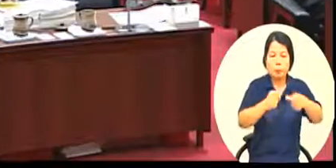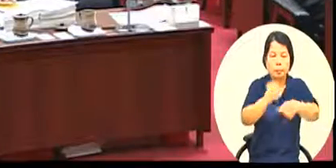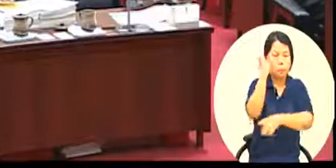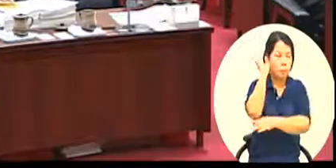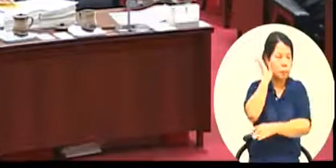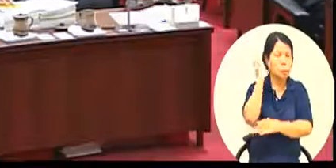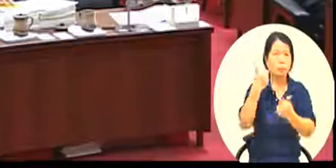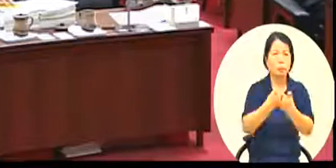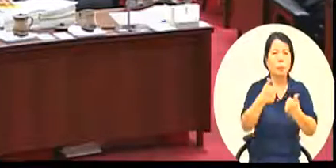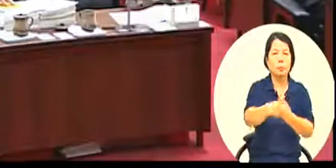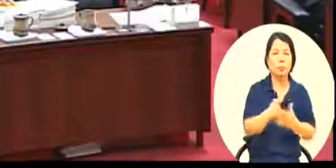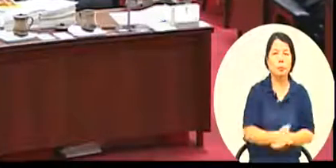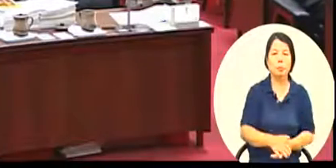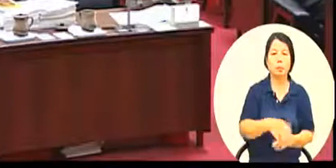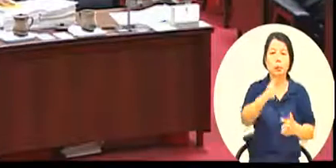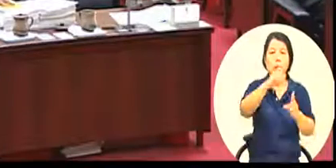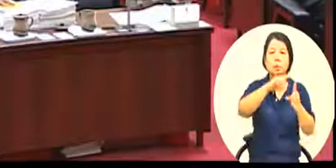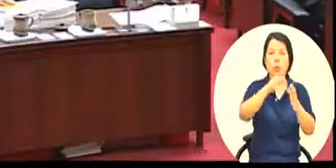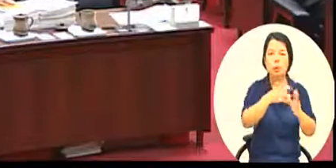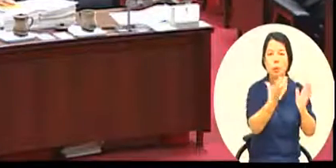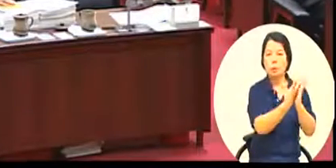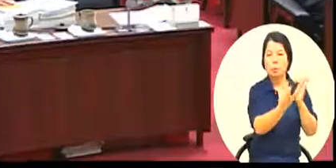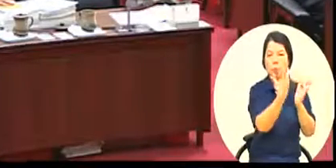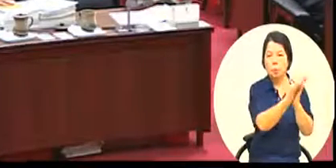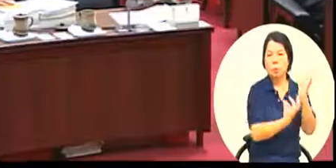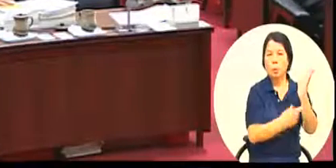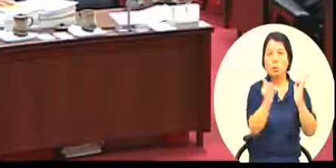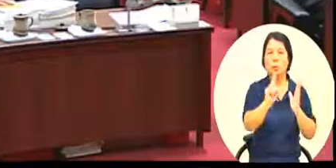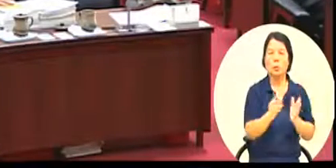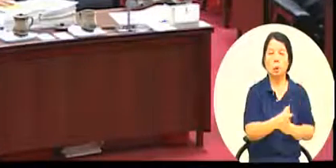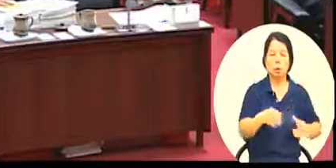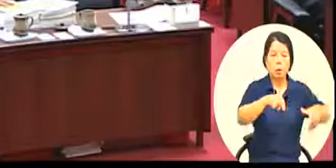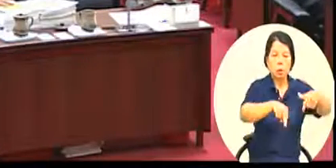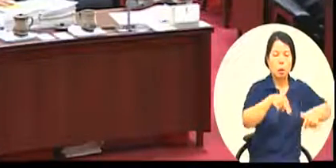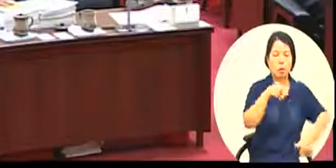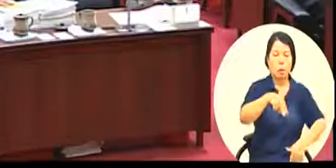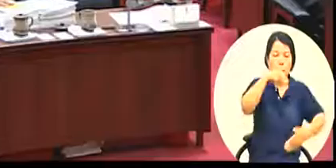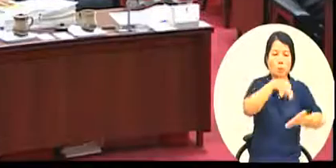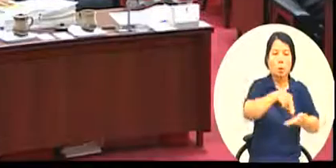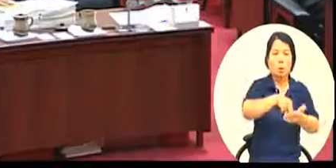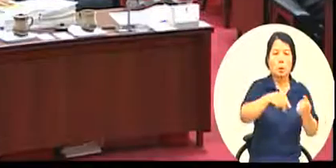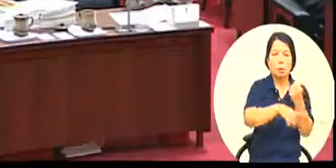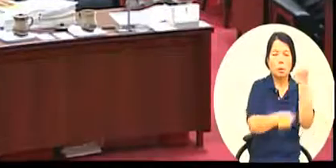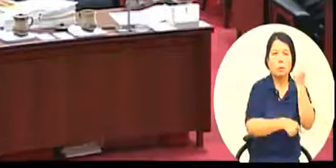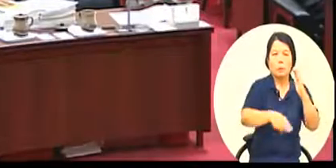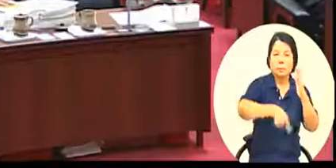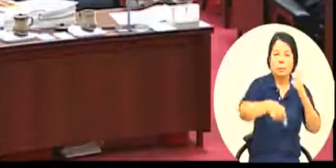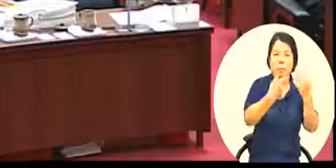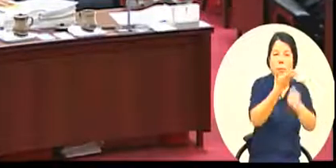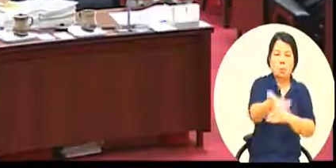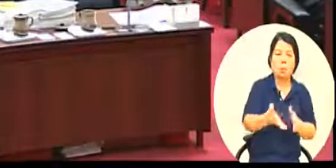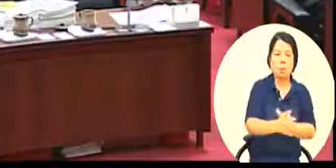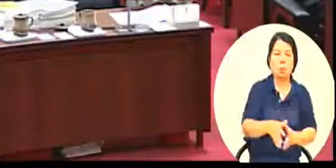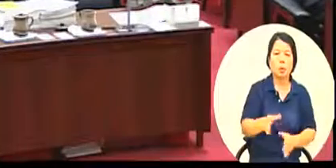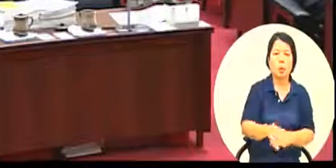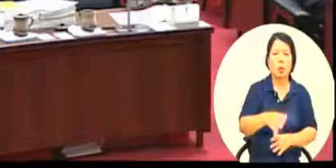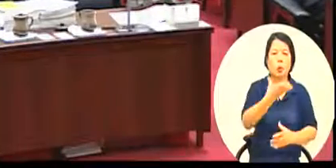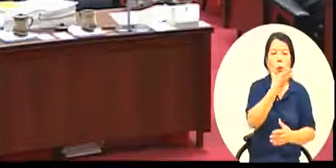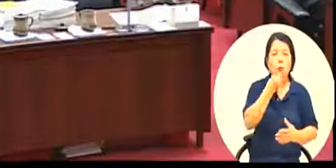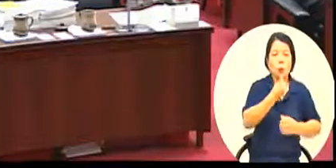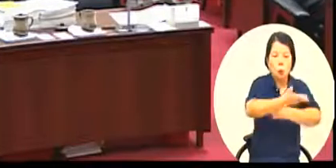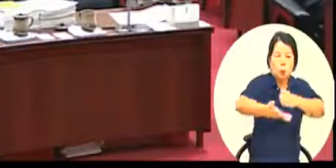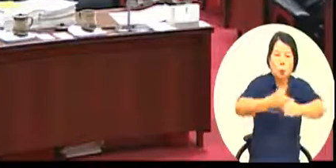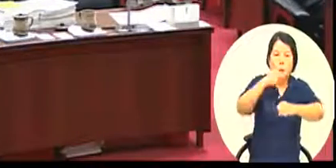的标题是什么？立法院给你赋予你今天福岛五县市的公听会，他把它改